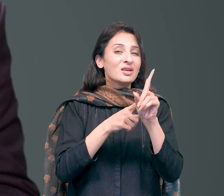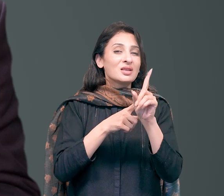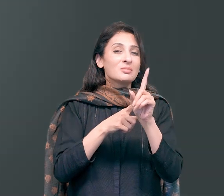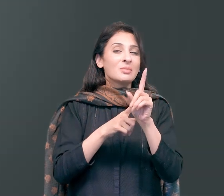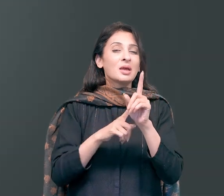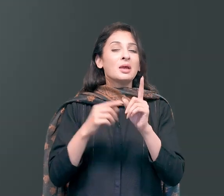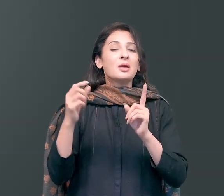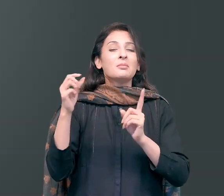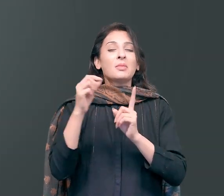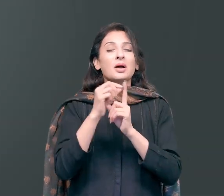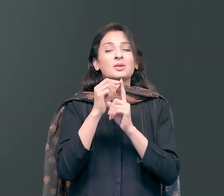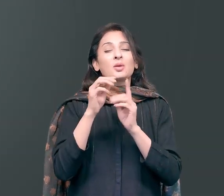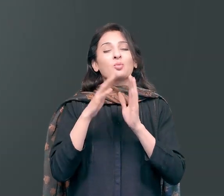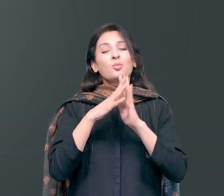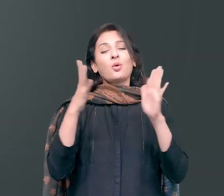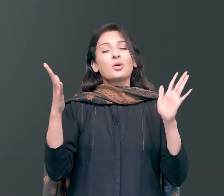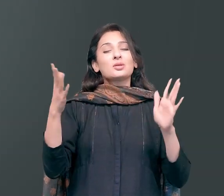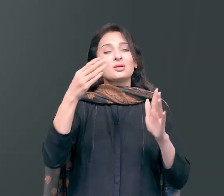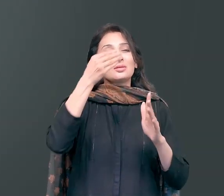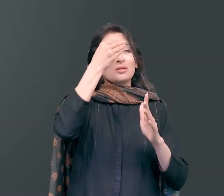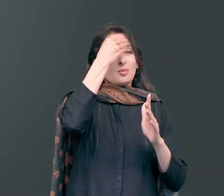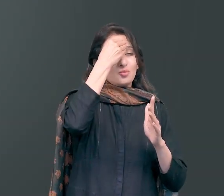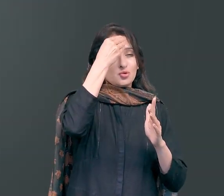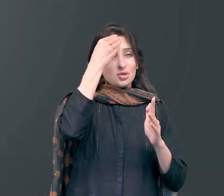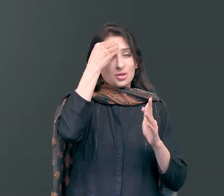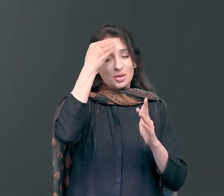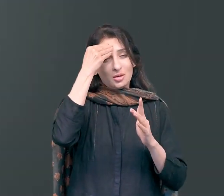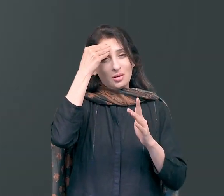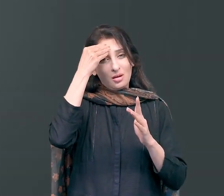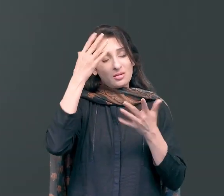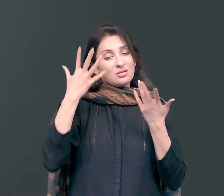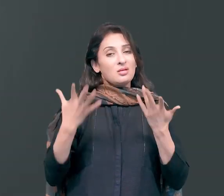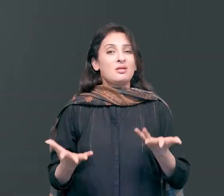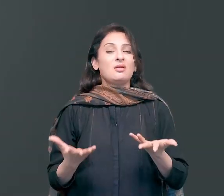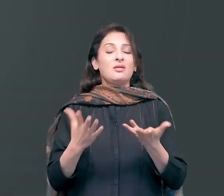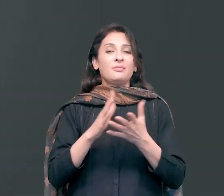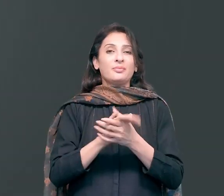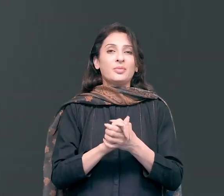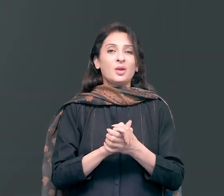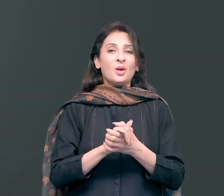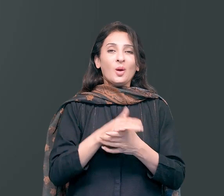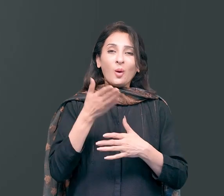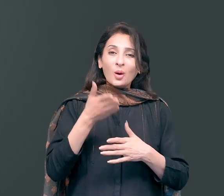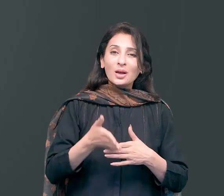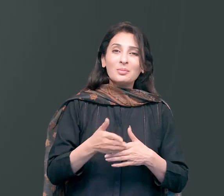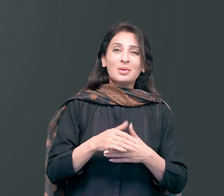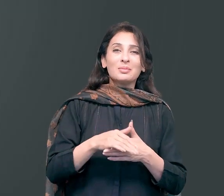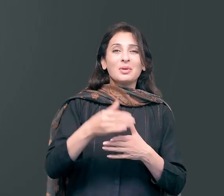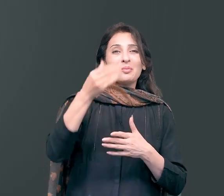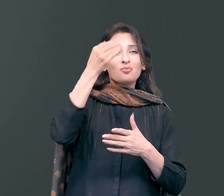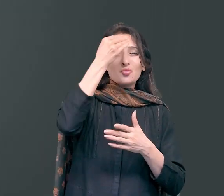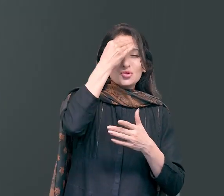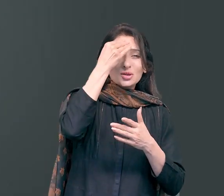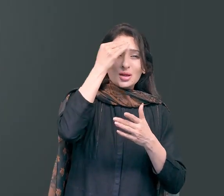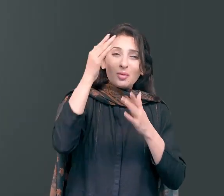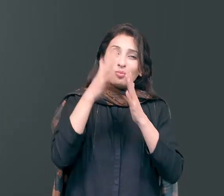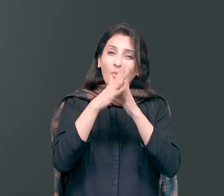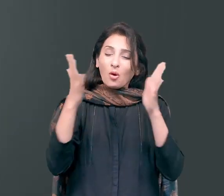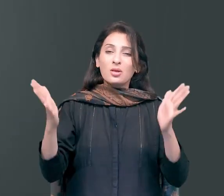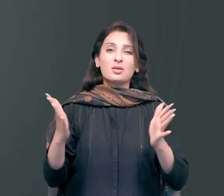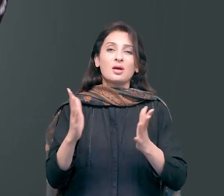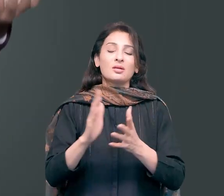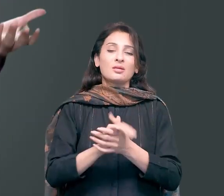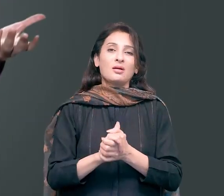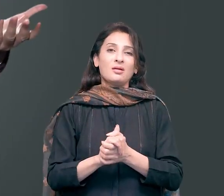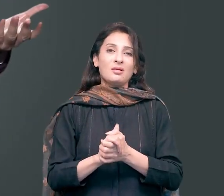ہے. اضافی چیلنجز آ جاتے ہیں تو تب بھی بچے سوال اٹھاتے ہیں کہ جی ہم